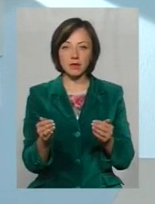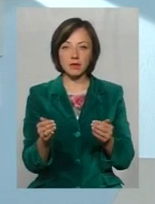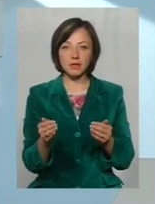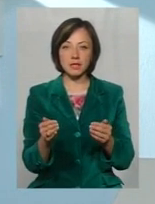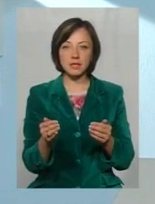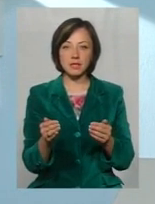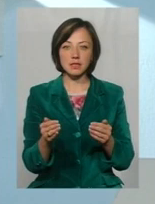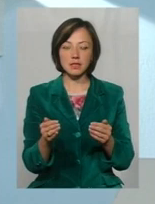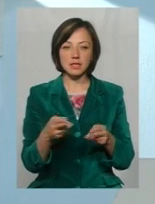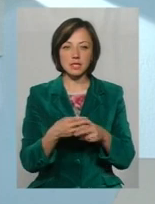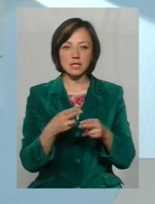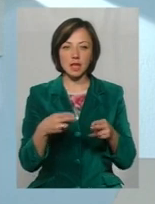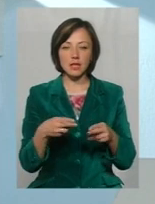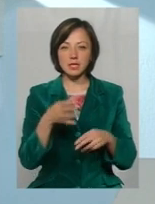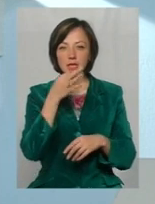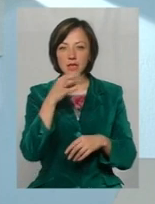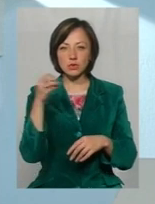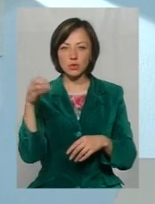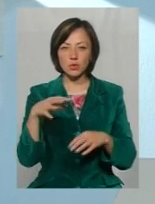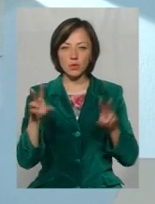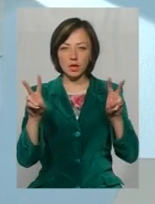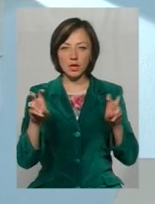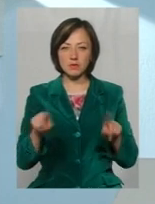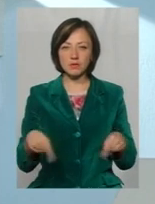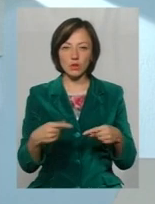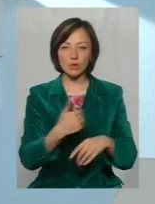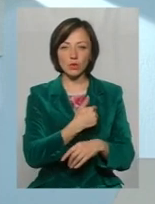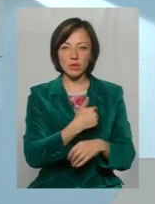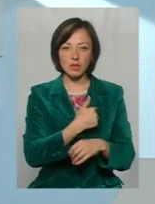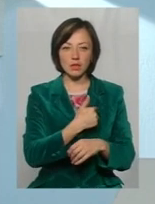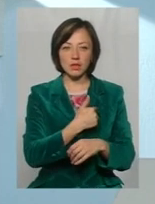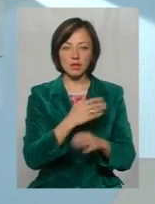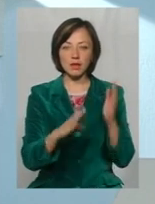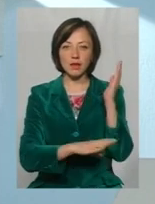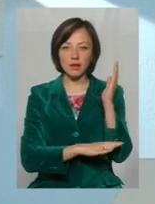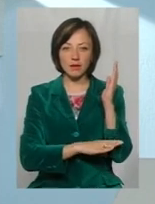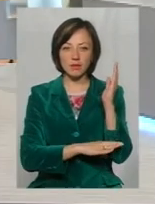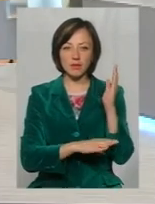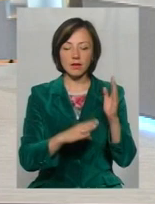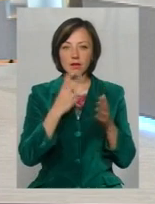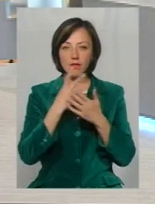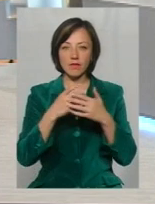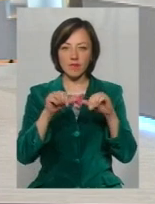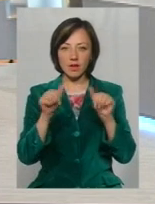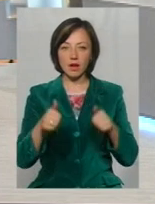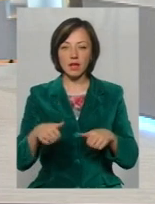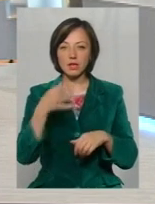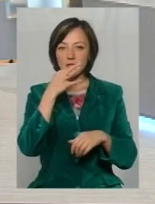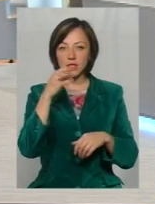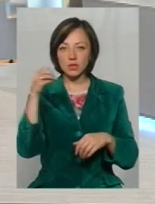міні-станція «Сонях». Ми хотіли створити таку дерево, але в вигляді соняха,